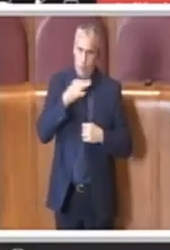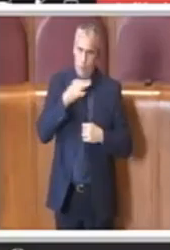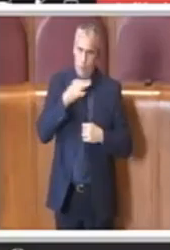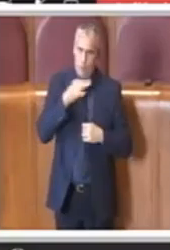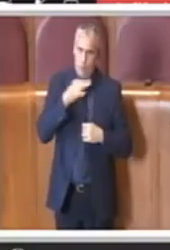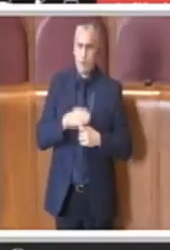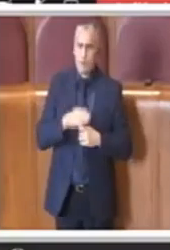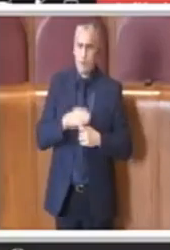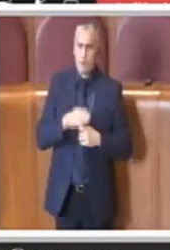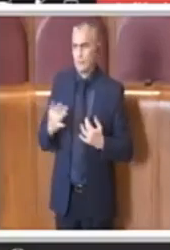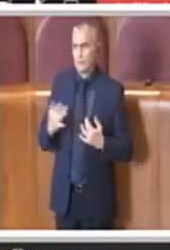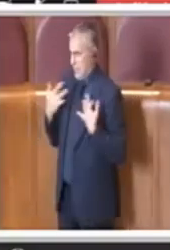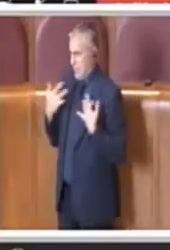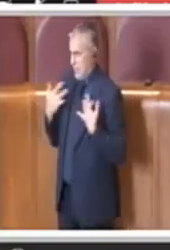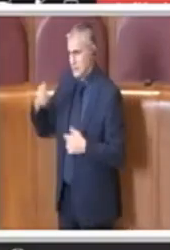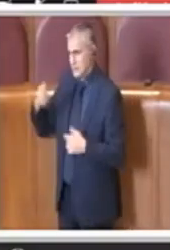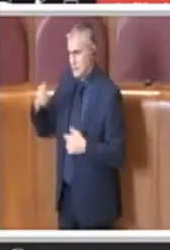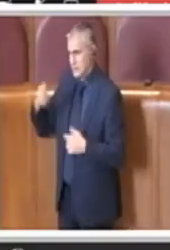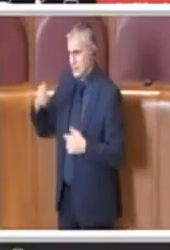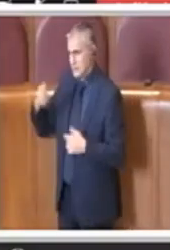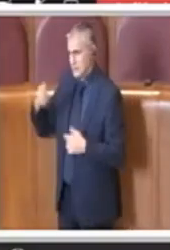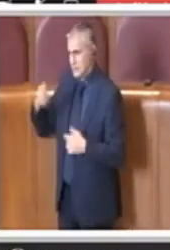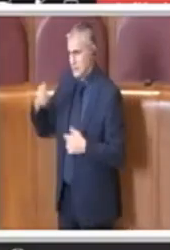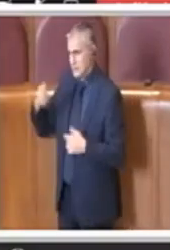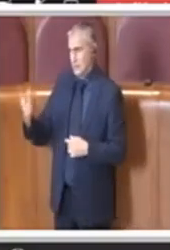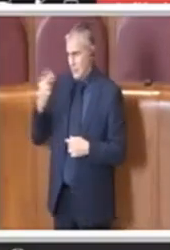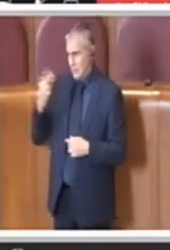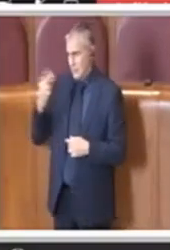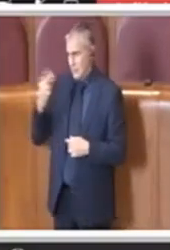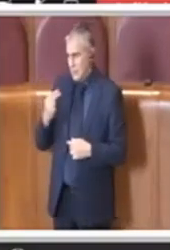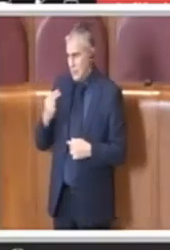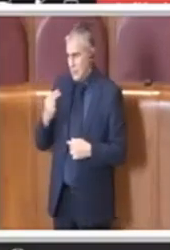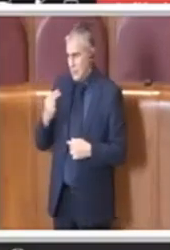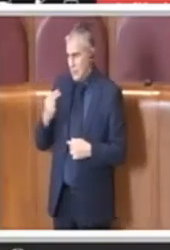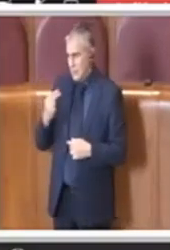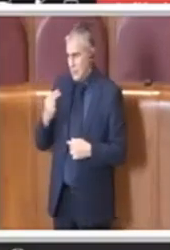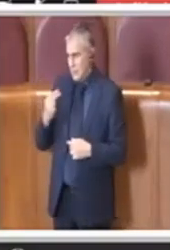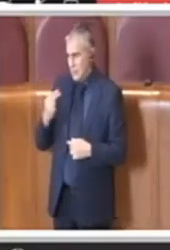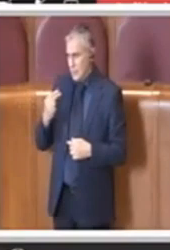Comunque, grazie Presidente, io la ringrazio di questa opportunità. Fatto sta che comunque.